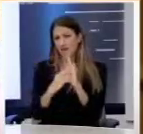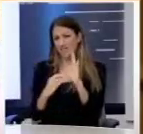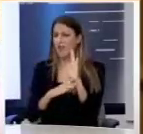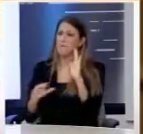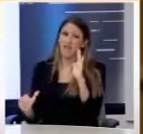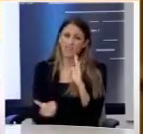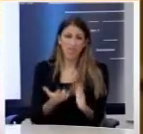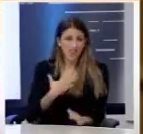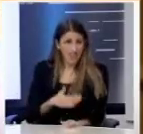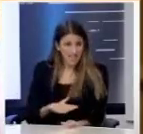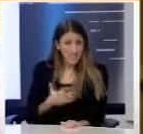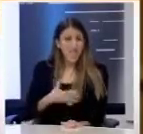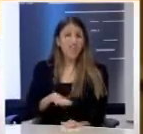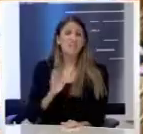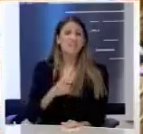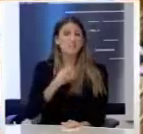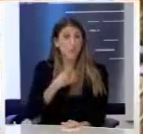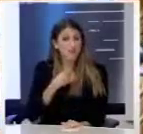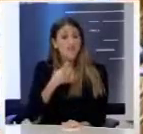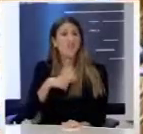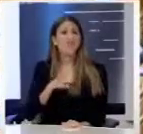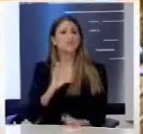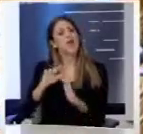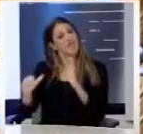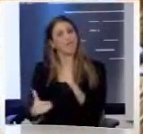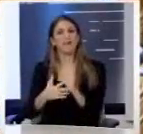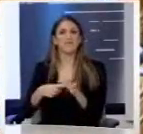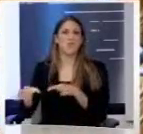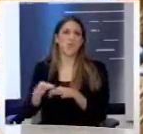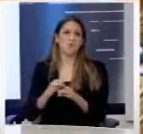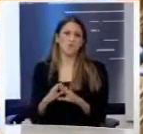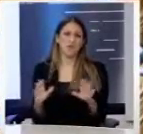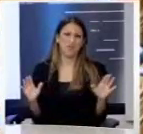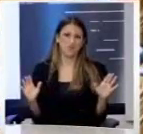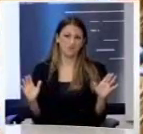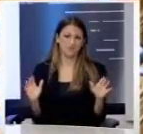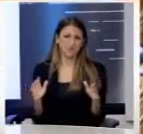το θέλετε είτε δεν το θέλετε, κύριε Πρωθυπουργέ. Δεν λέτε, ορίμασε, δεν ορίμασε.